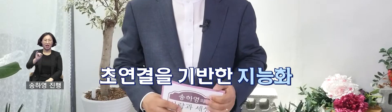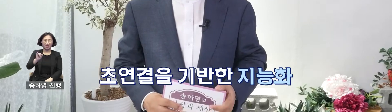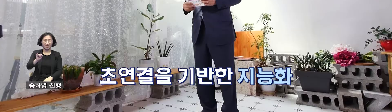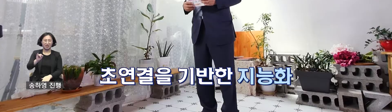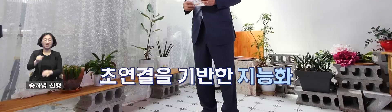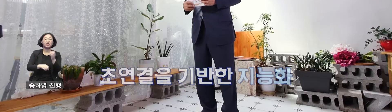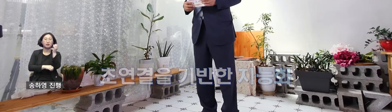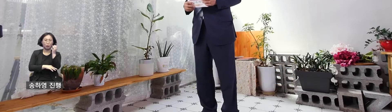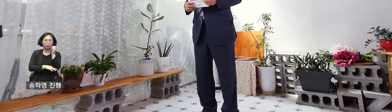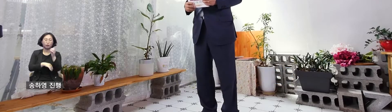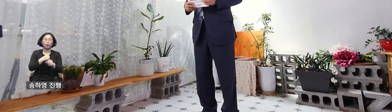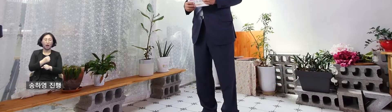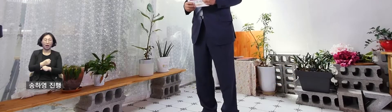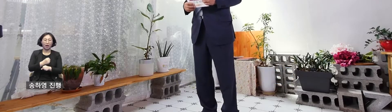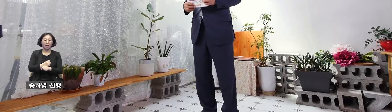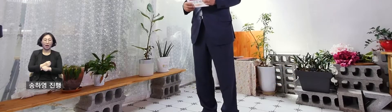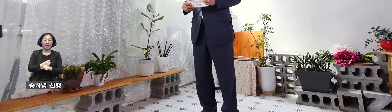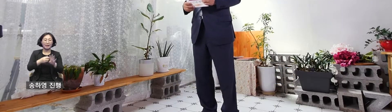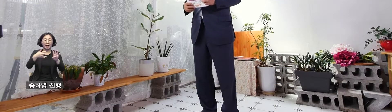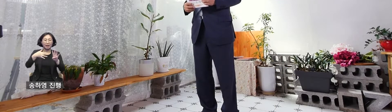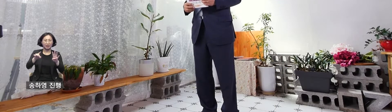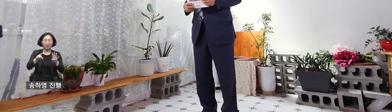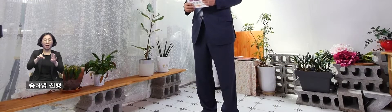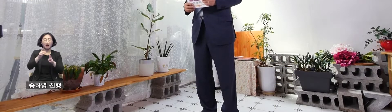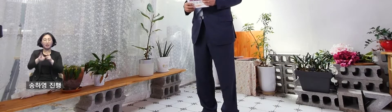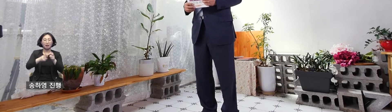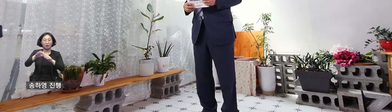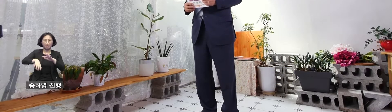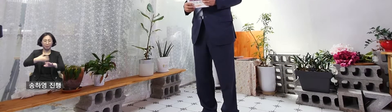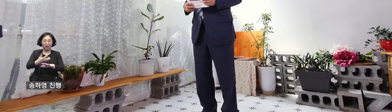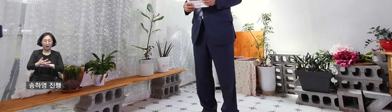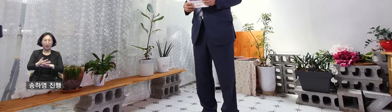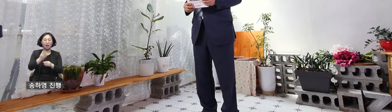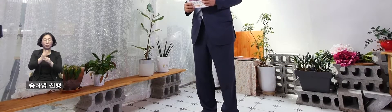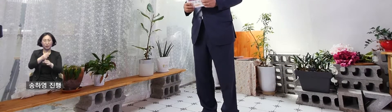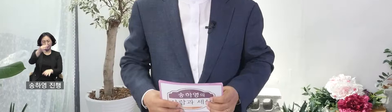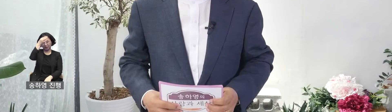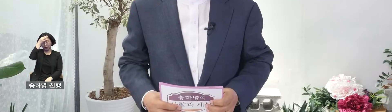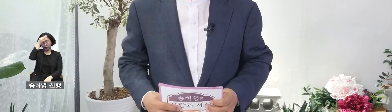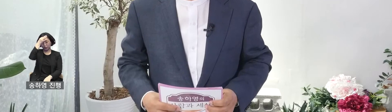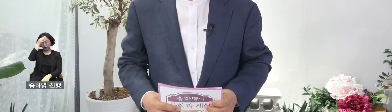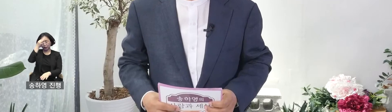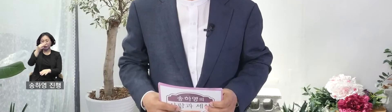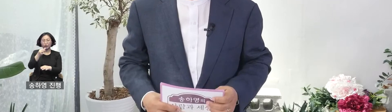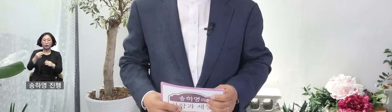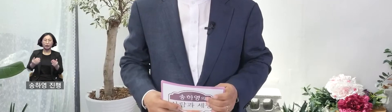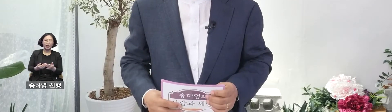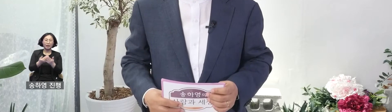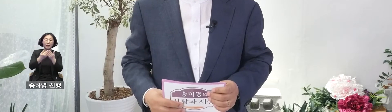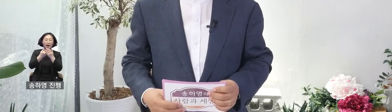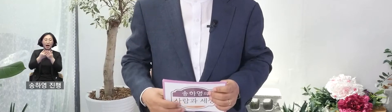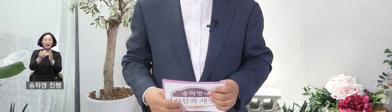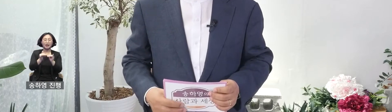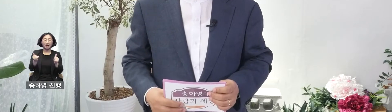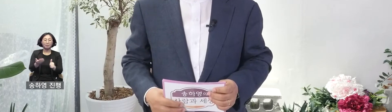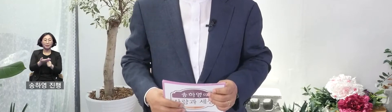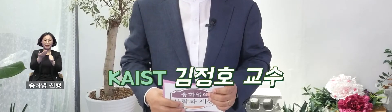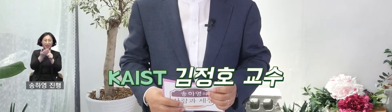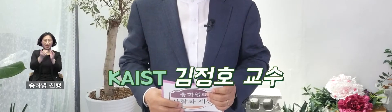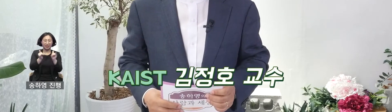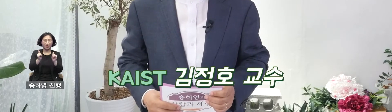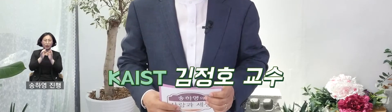한다는데요. 오늘은 4차 산업혁명의 핵심 기술을 선도할 인재 양성에 최선을 다하고